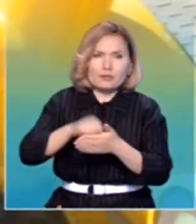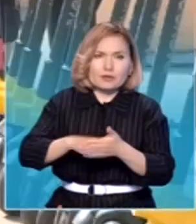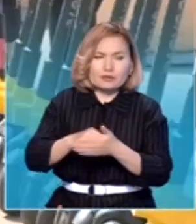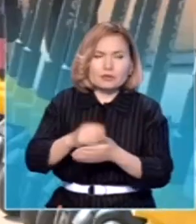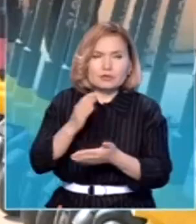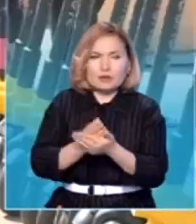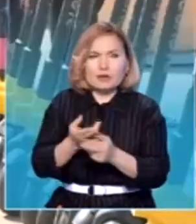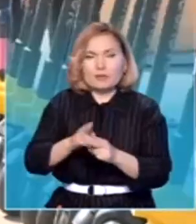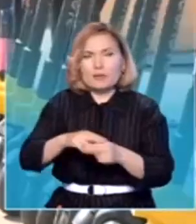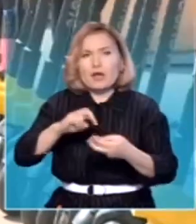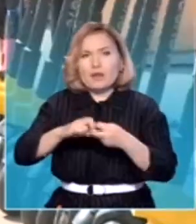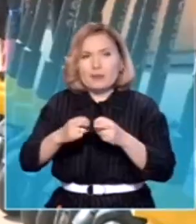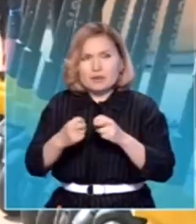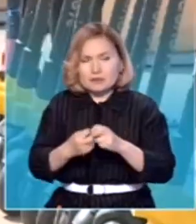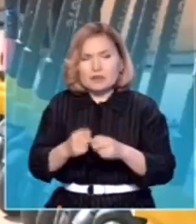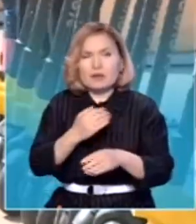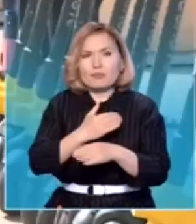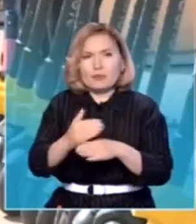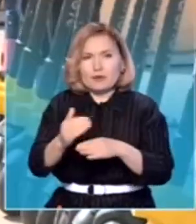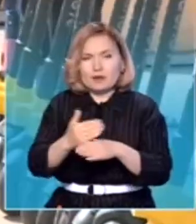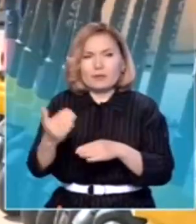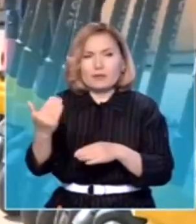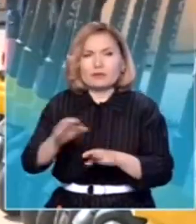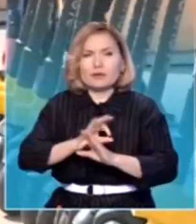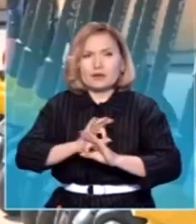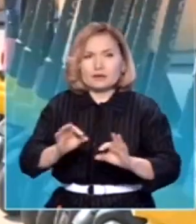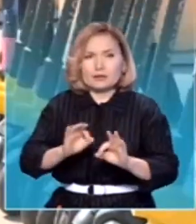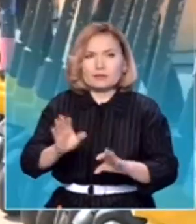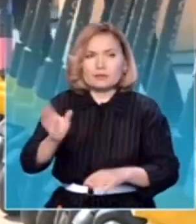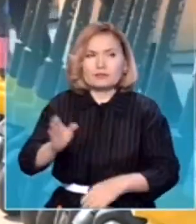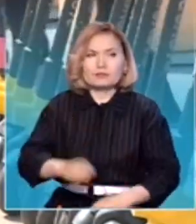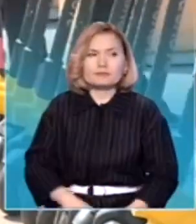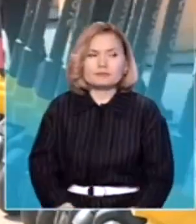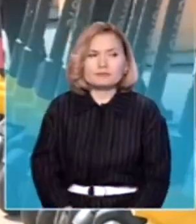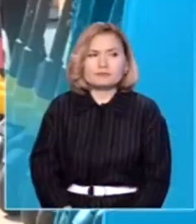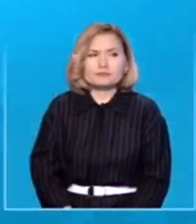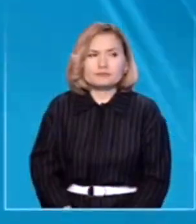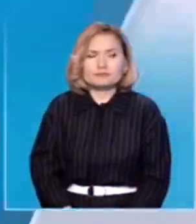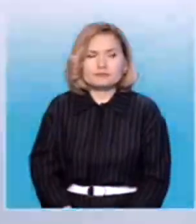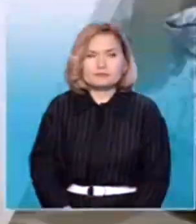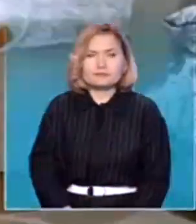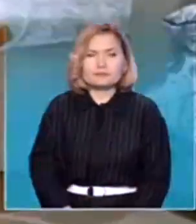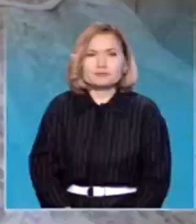себеп. Мәселенің мән-жайын мен Нұрсұлтан Тілекте сәлден соң баяндаймын.